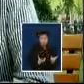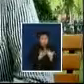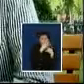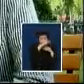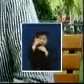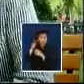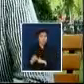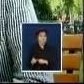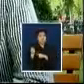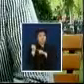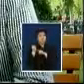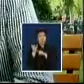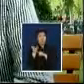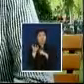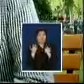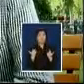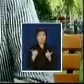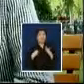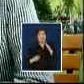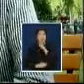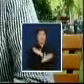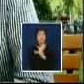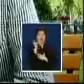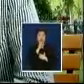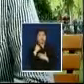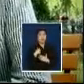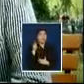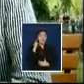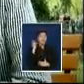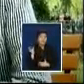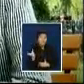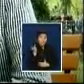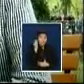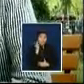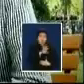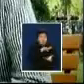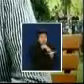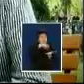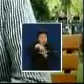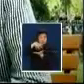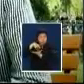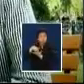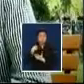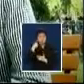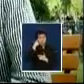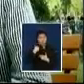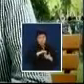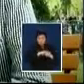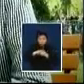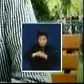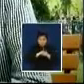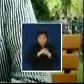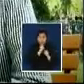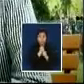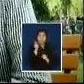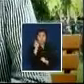มากนะคะซึ่งก็คงจะได้มีโอกาสได้มารับฟังแล้วก็มีการหารือความร่วมมือทั้งสองประเทศ